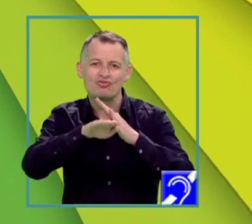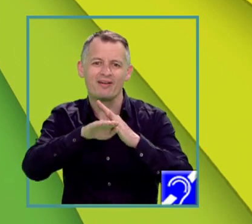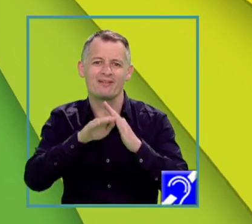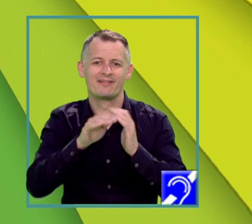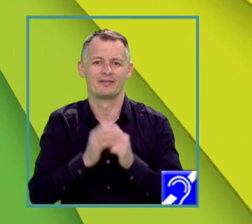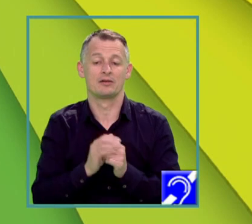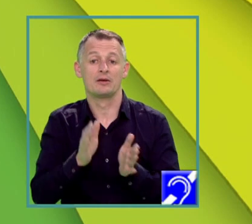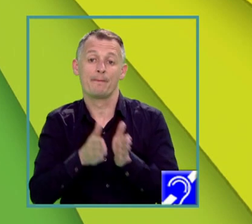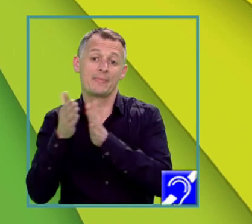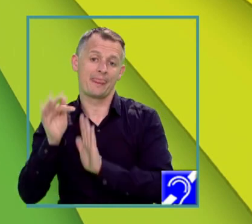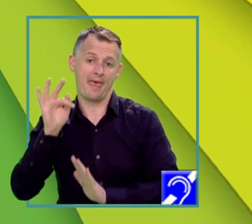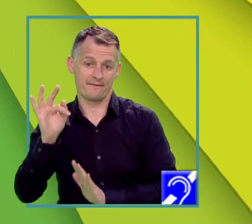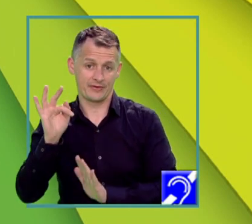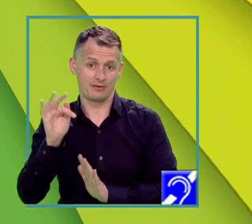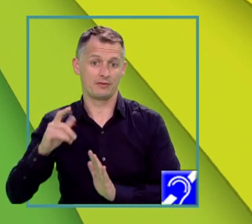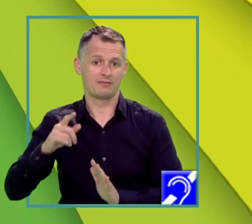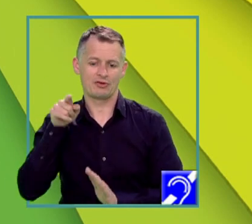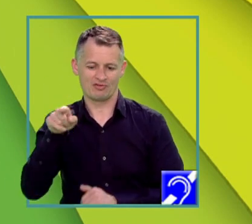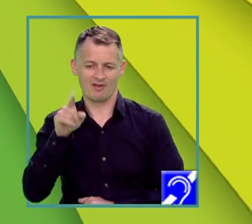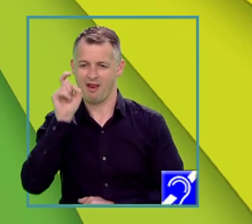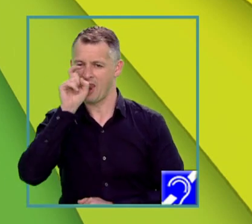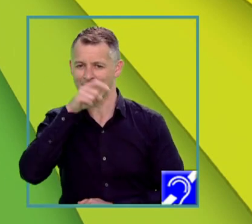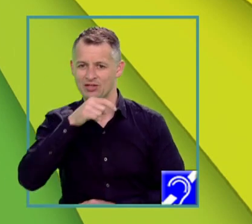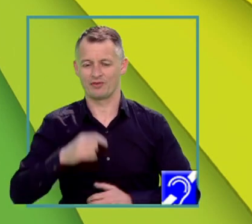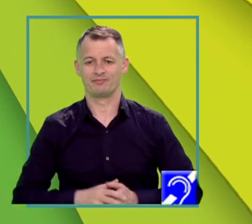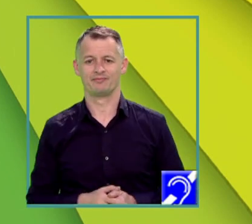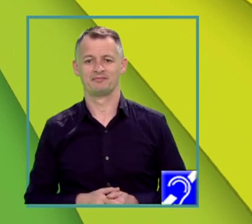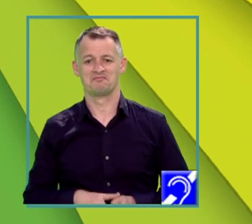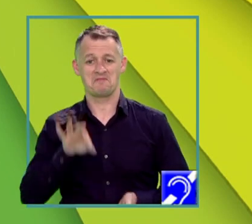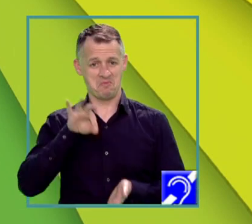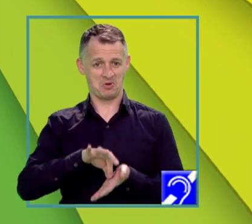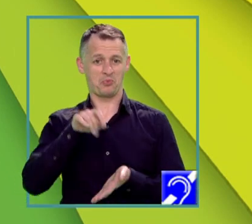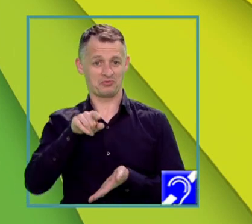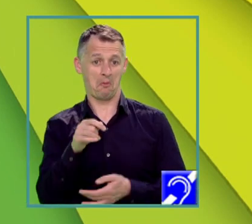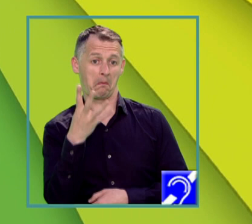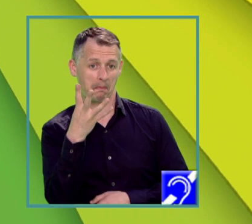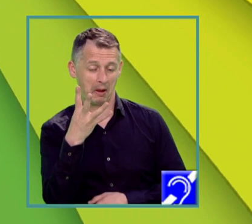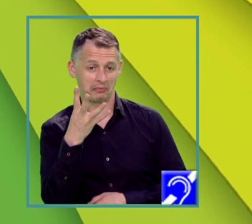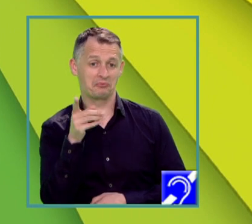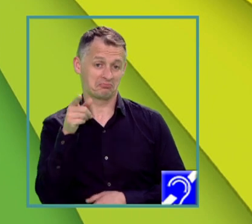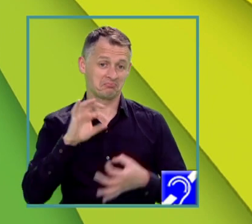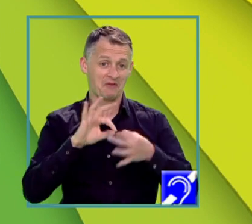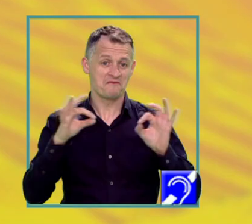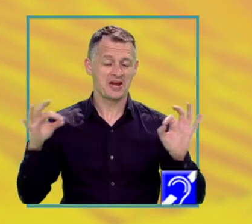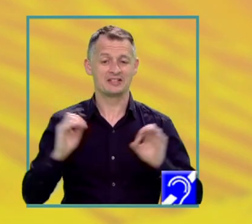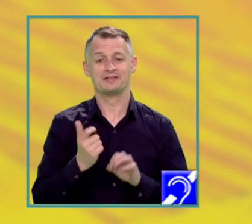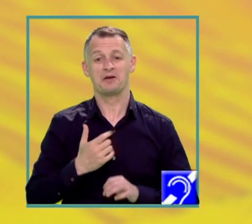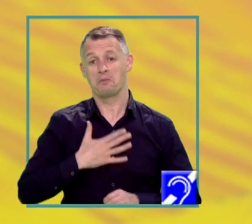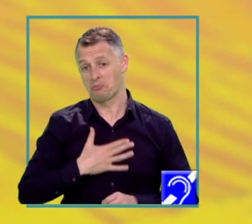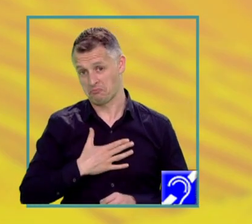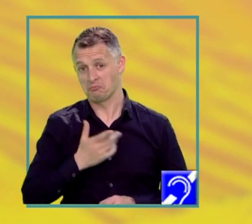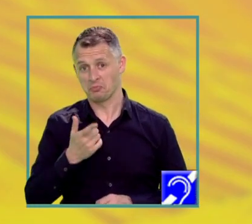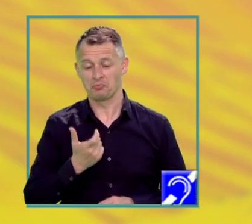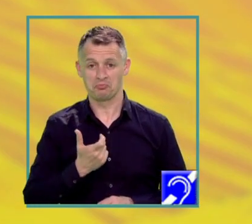unitatea fac acest tip de relief lipsește va propulsa ea dar patru astfel de fraze dragii mei puteți să alegeți